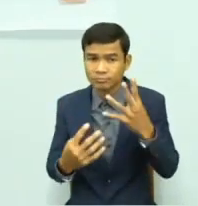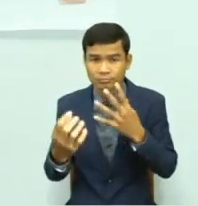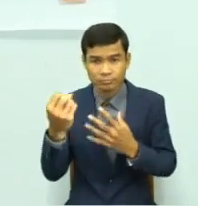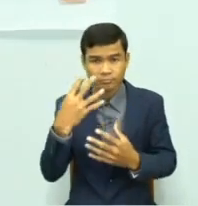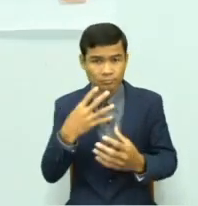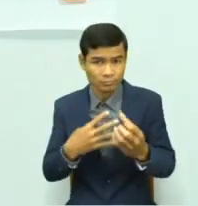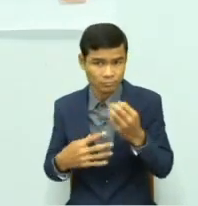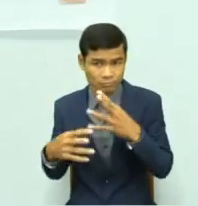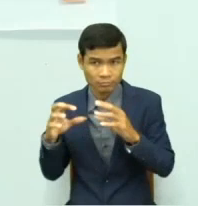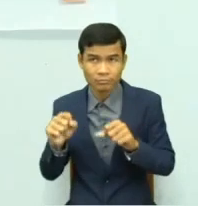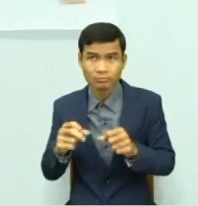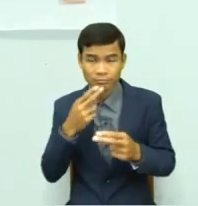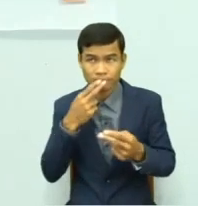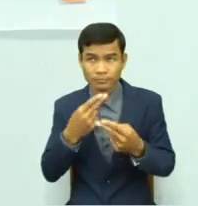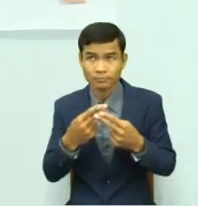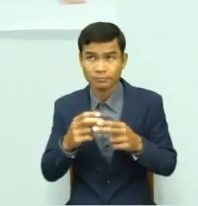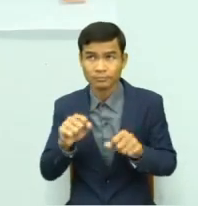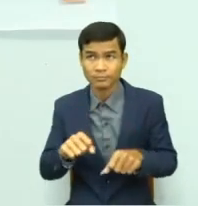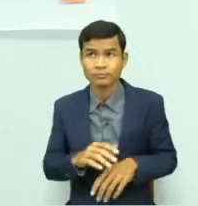niềm